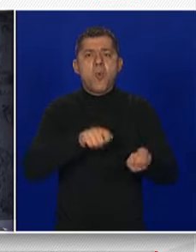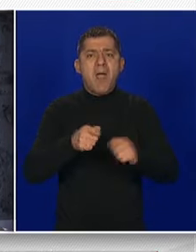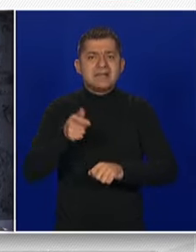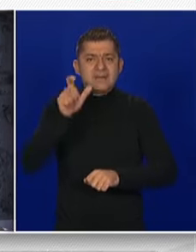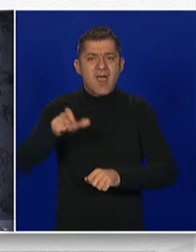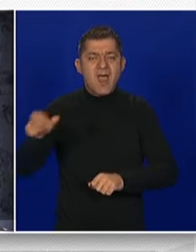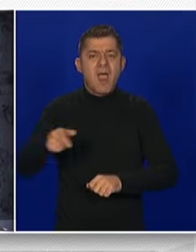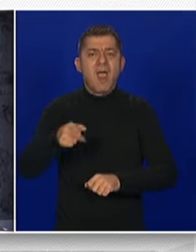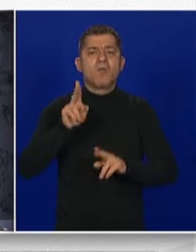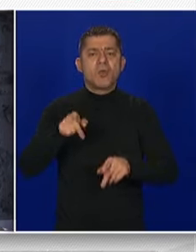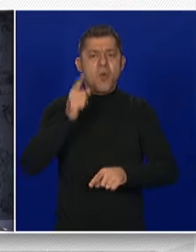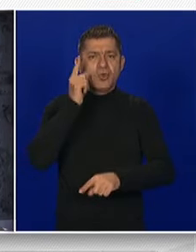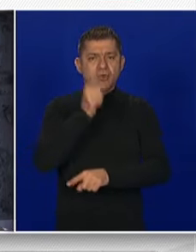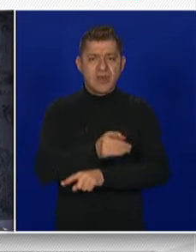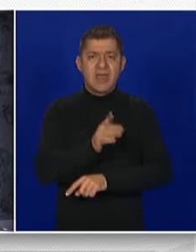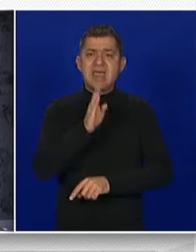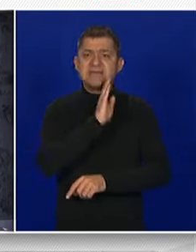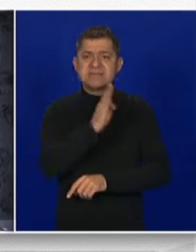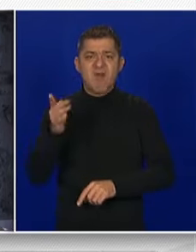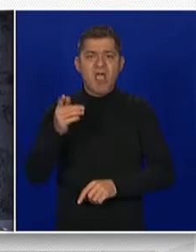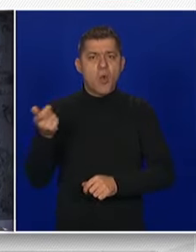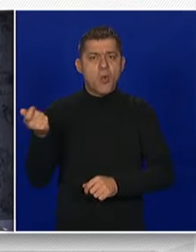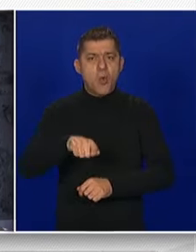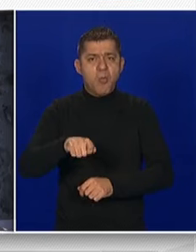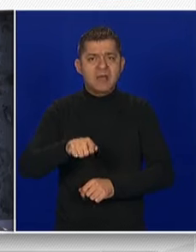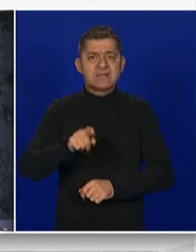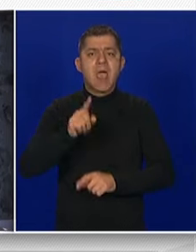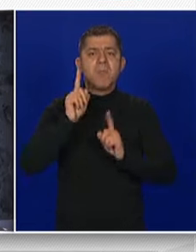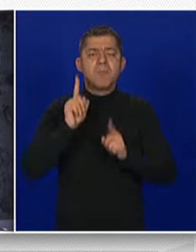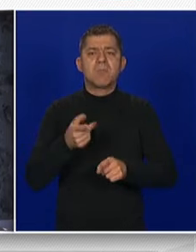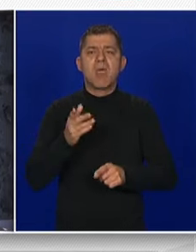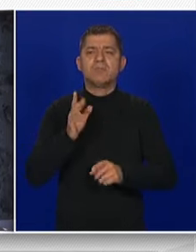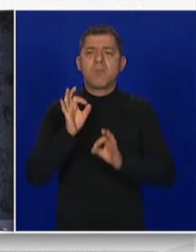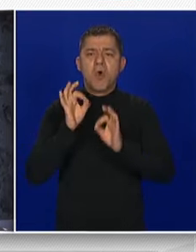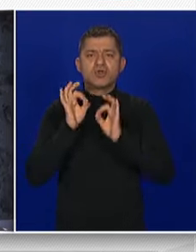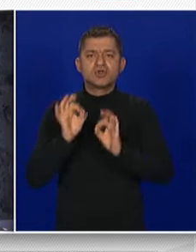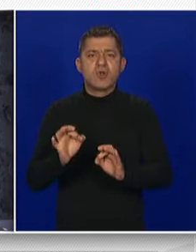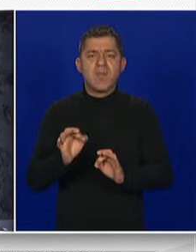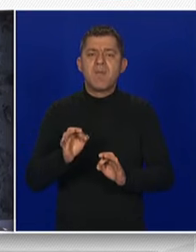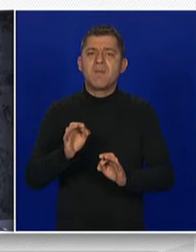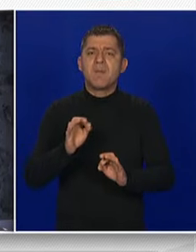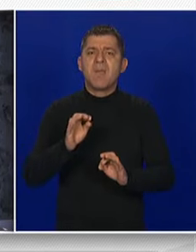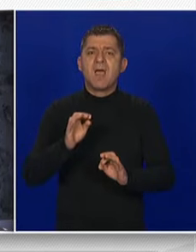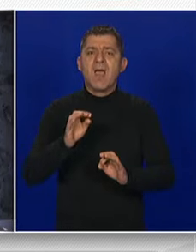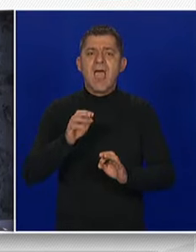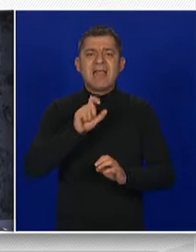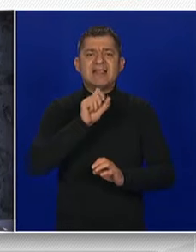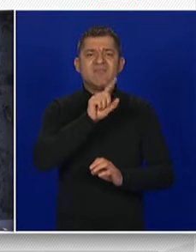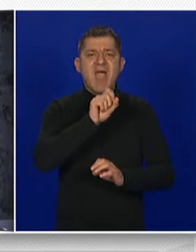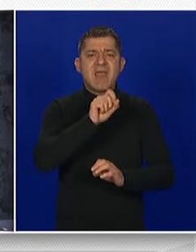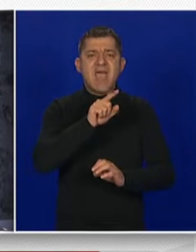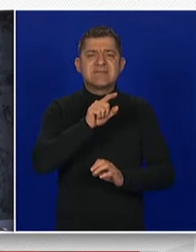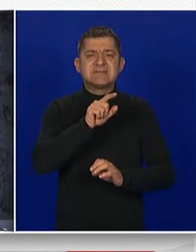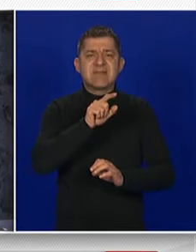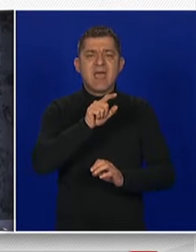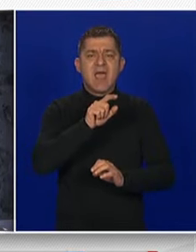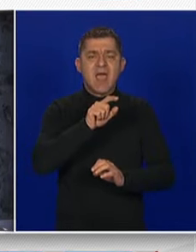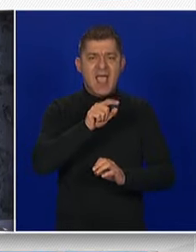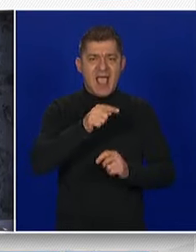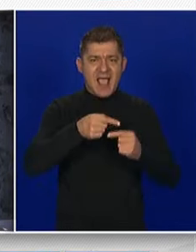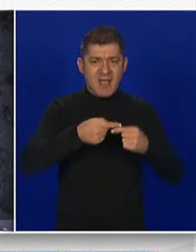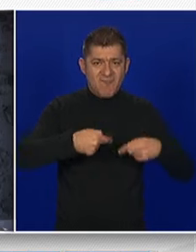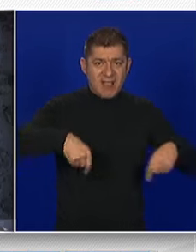na način da za svakog kupca mora biti osigurano najmanje 12 četvornih metara.